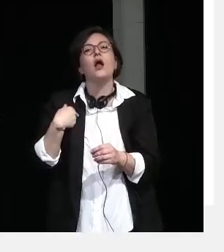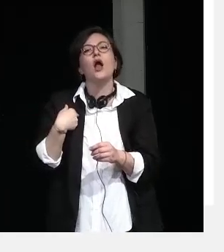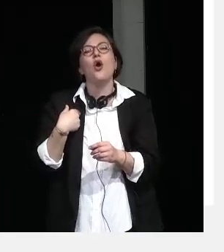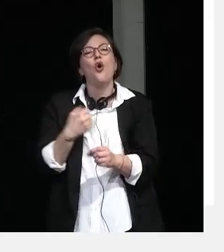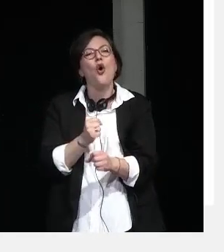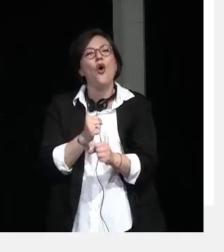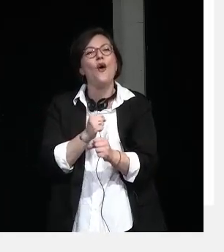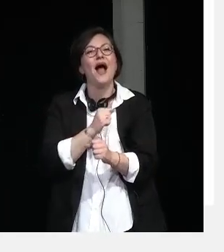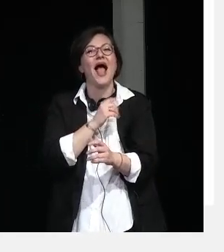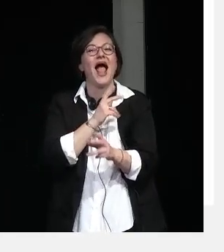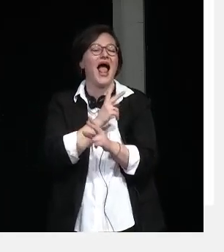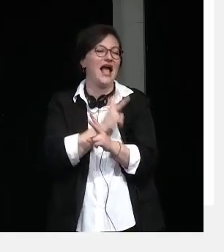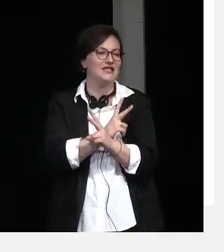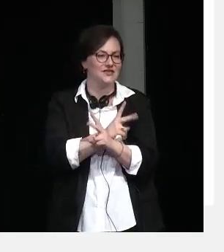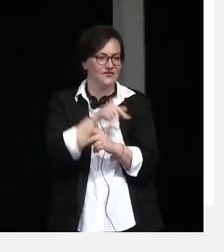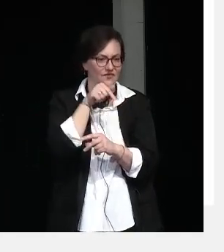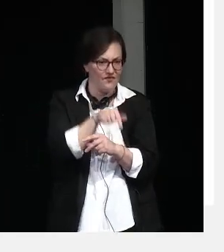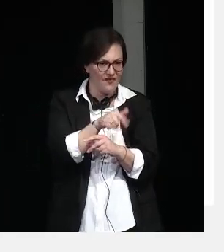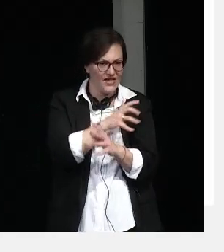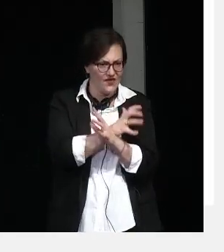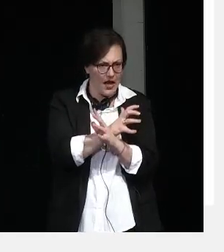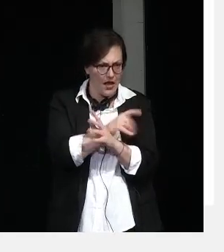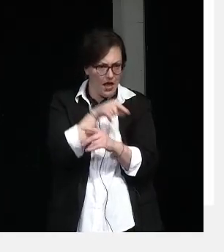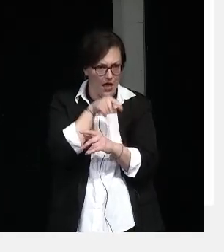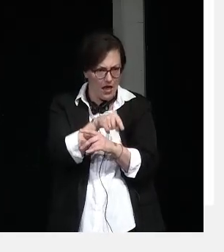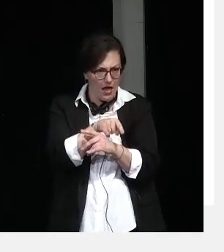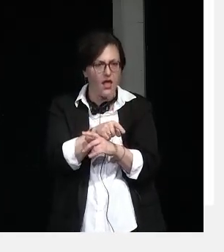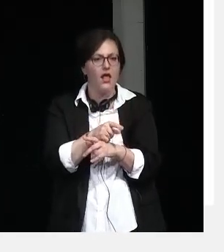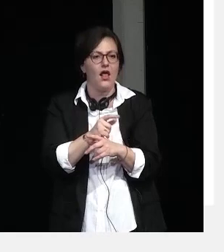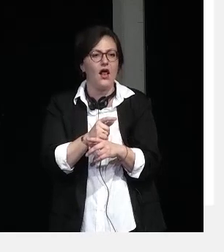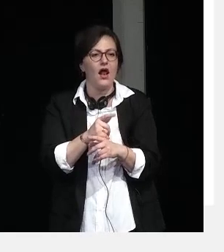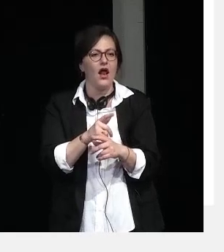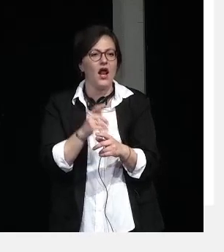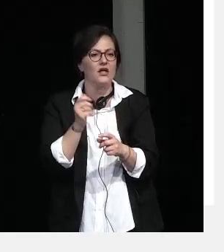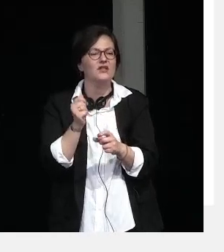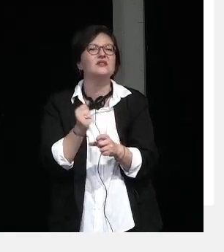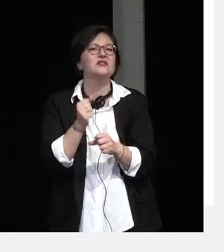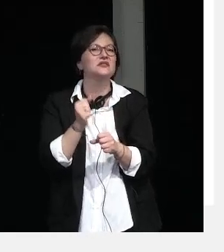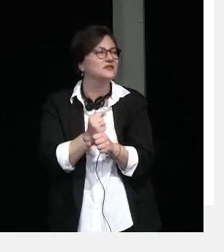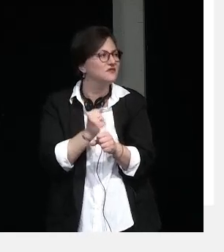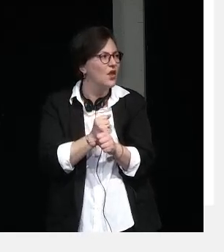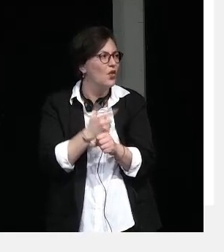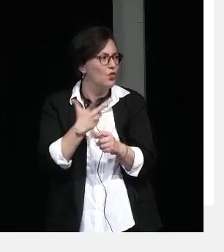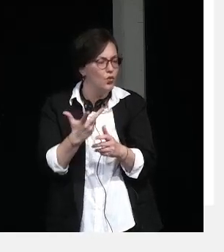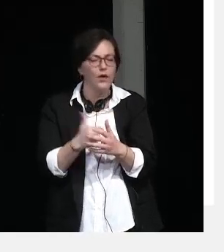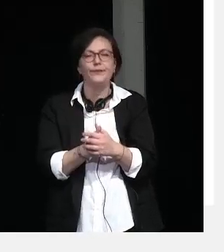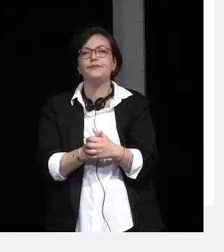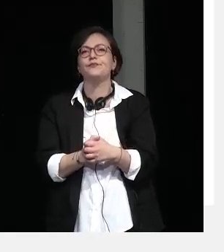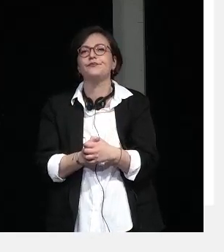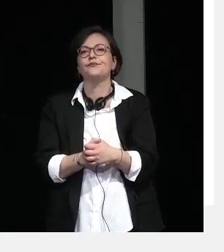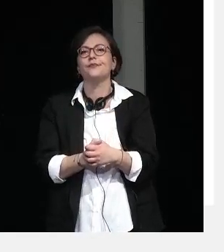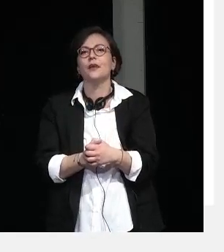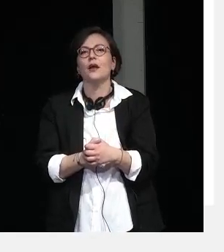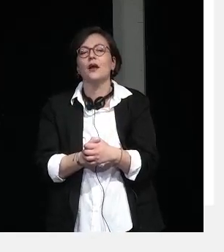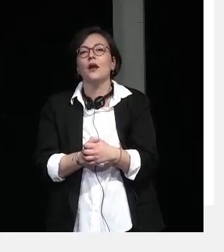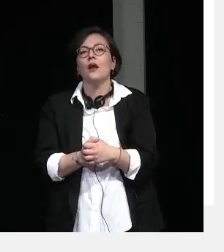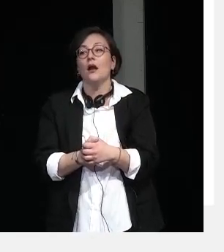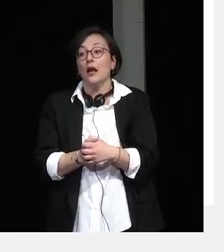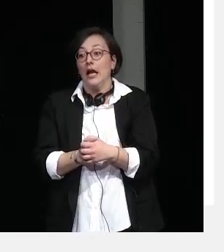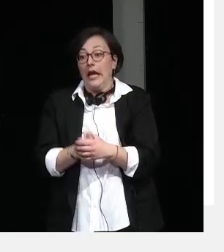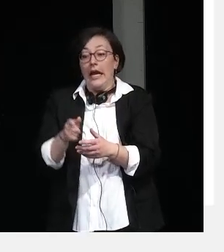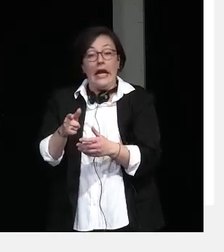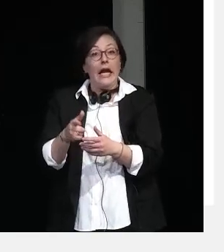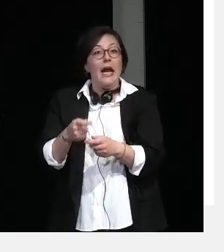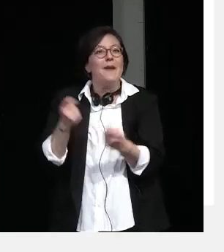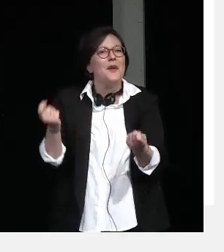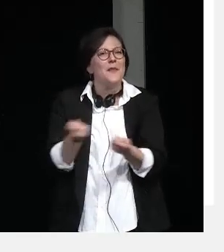διάρκεια της 20ης ετού καριέρας μου έχουν αλλάξει επάγγελμα, επειδή πολλοί άνθρωποι του κλάδου